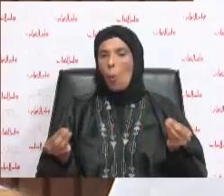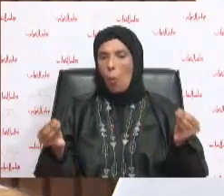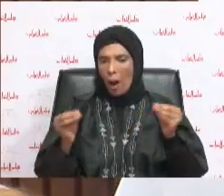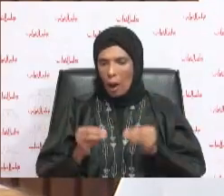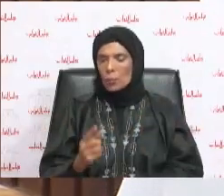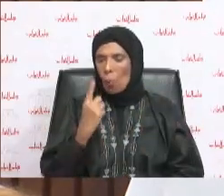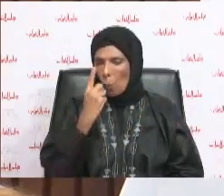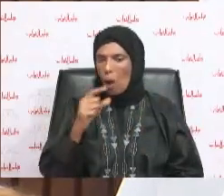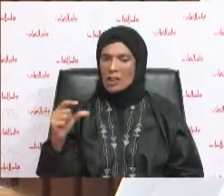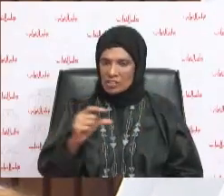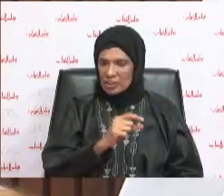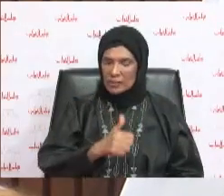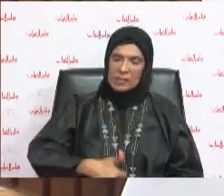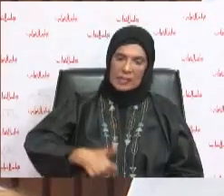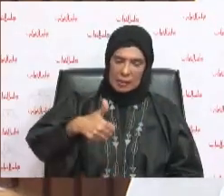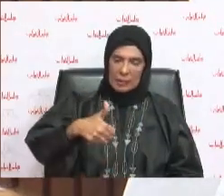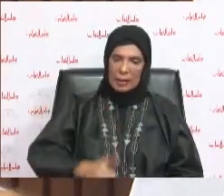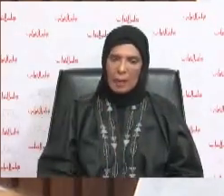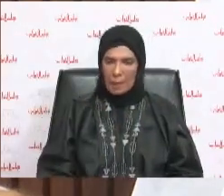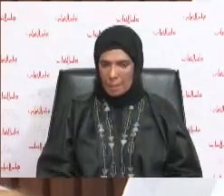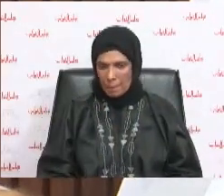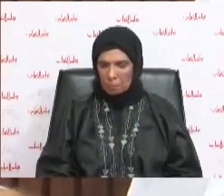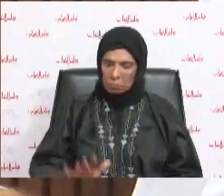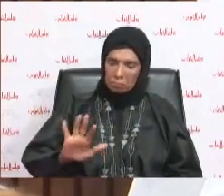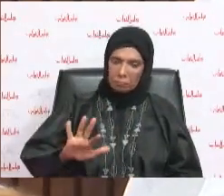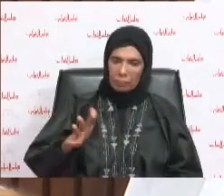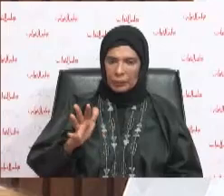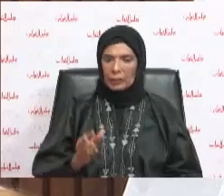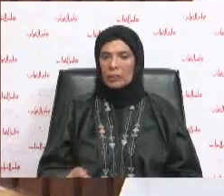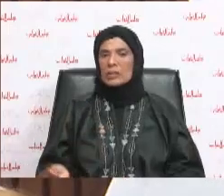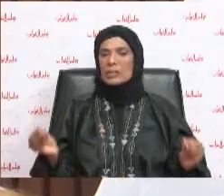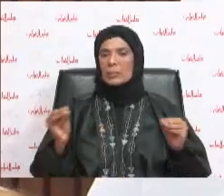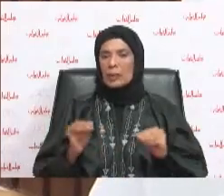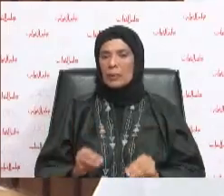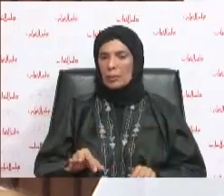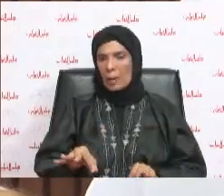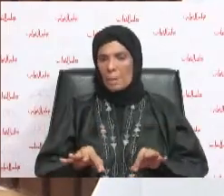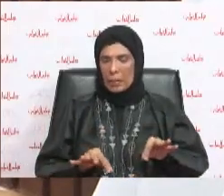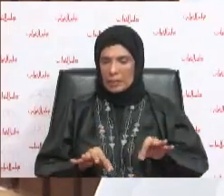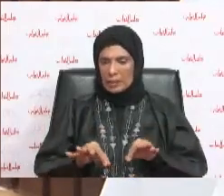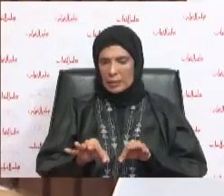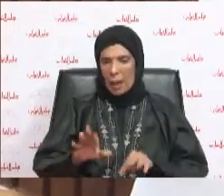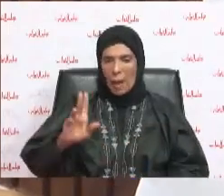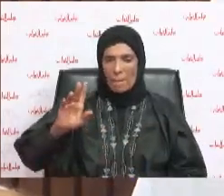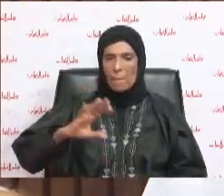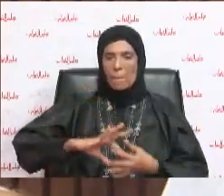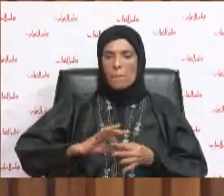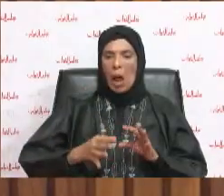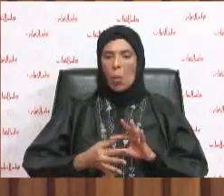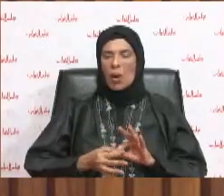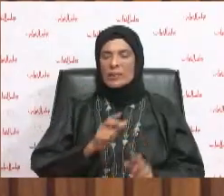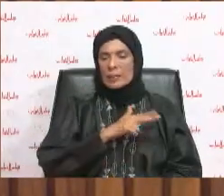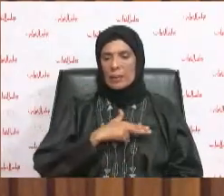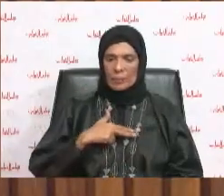شهر، مدة أتوقع تكون كافية، ويمكن يزيد عن ذلك بالتنسيق مع الجهات المختصة. وجزاك الله خير.